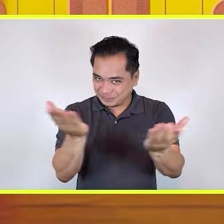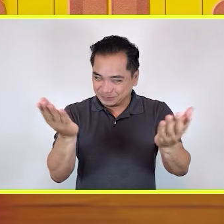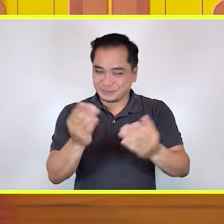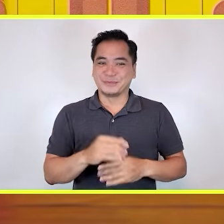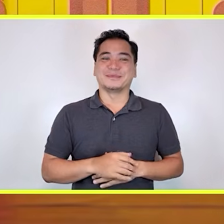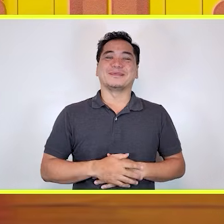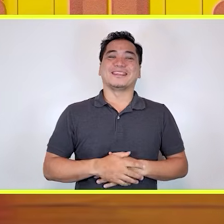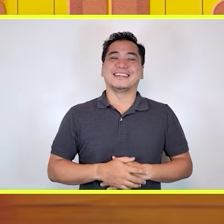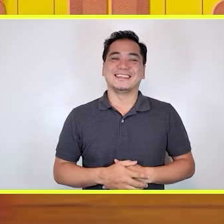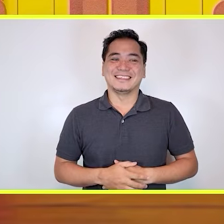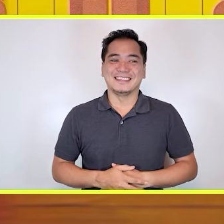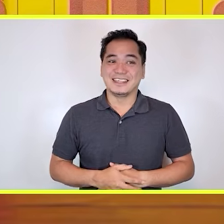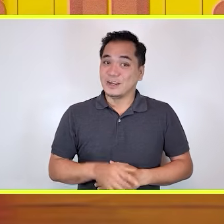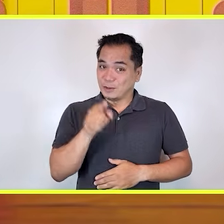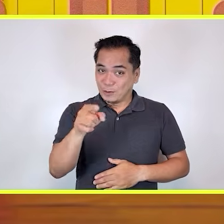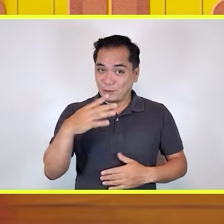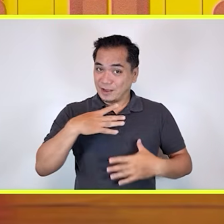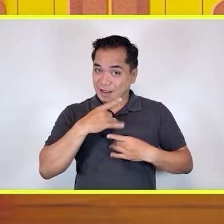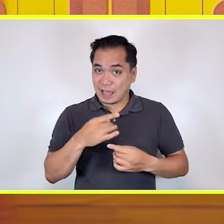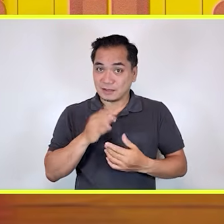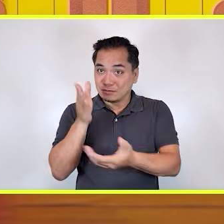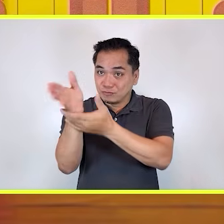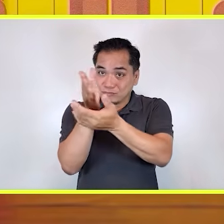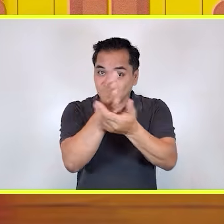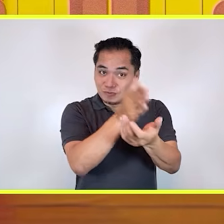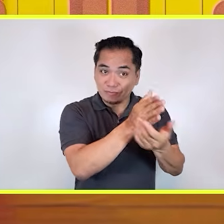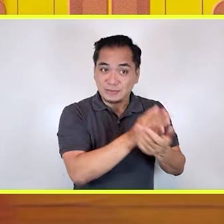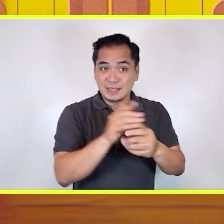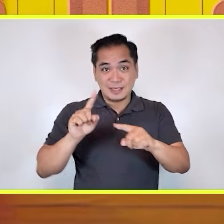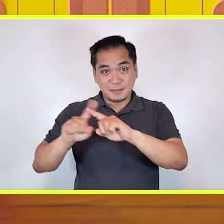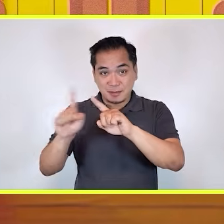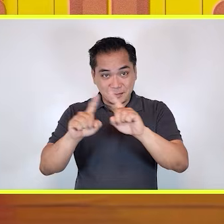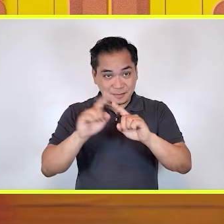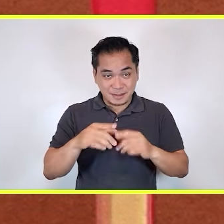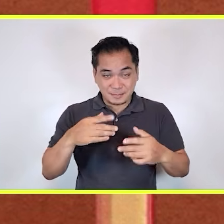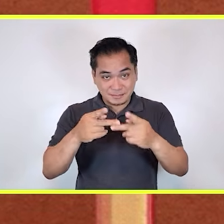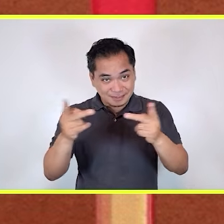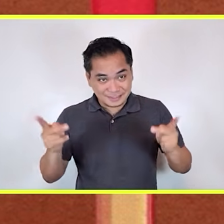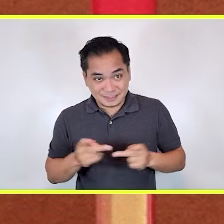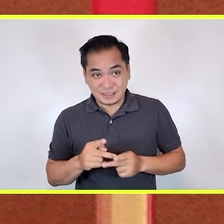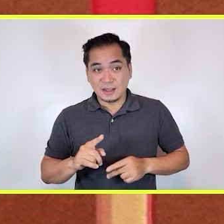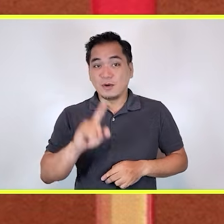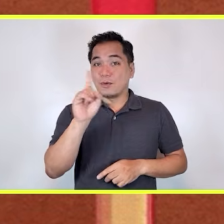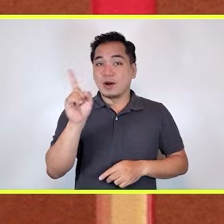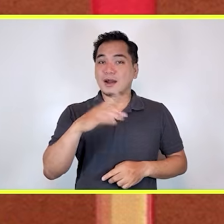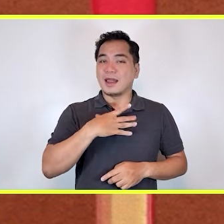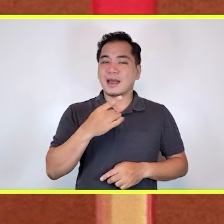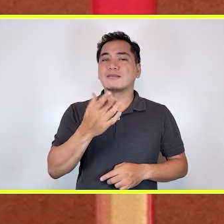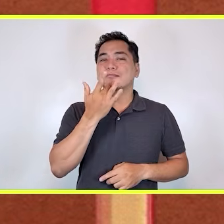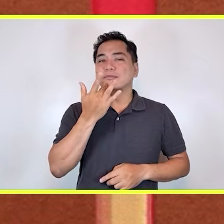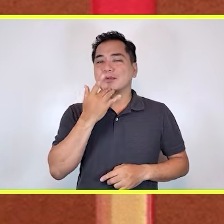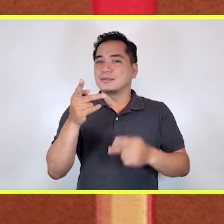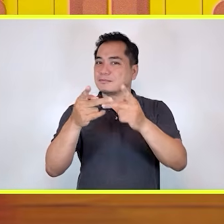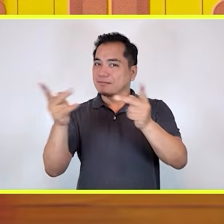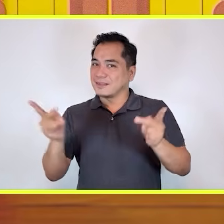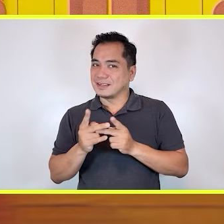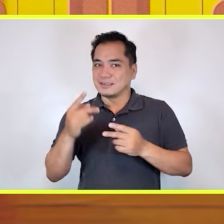kayo! Mahilig ba kayo pumunta sa kung saan-saan? Anong lugar ang paborito niyong